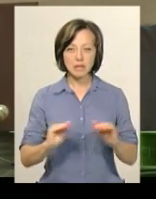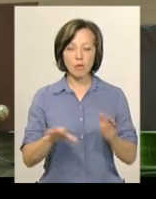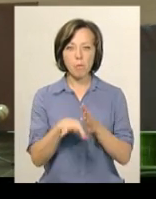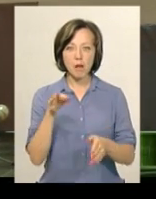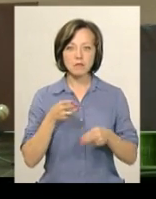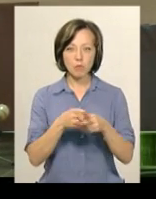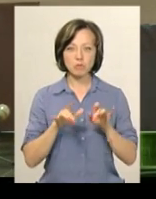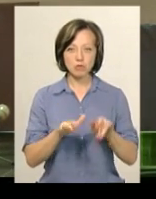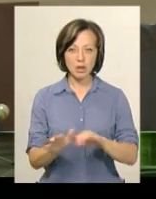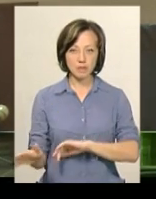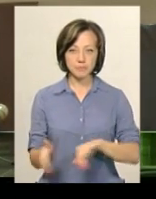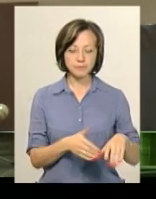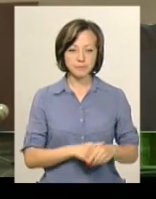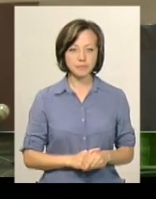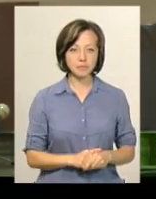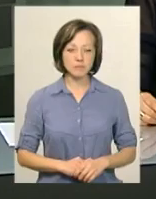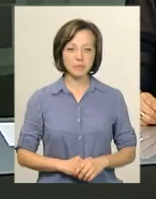обрали запобіжний захід.